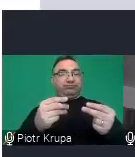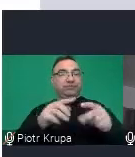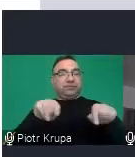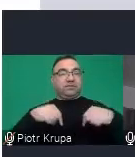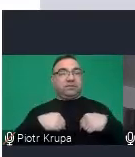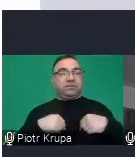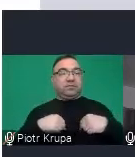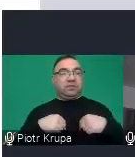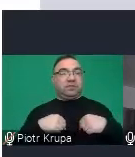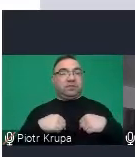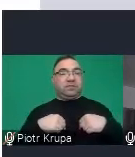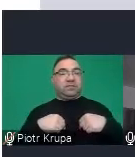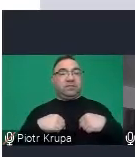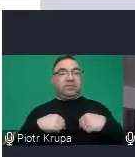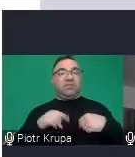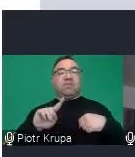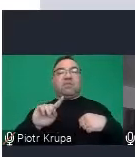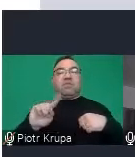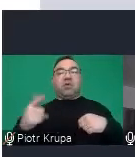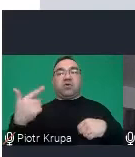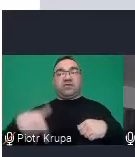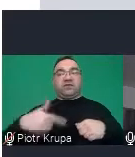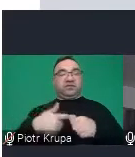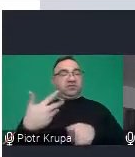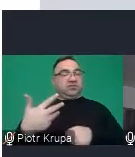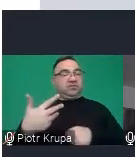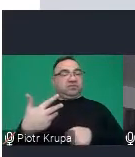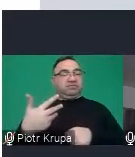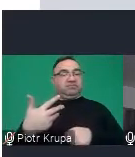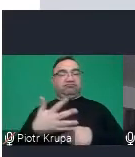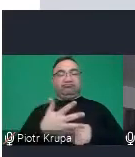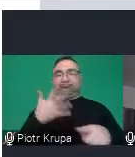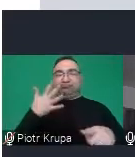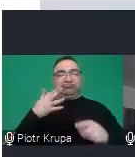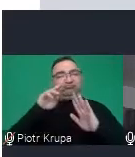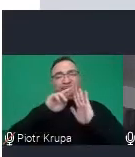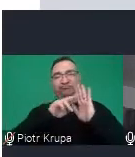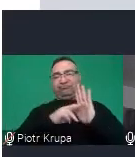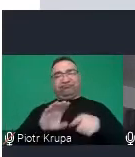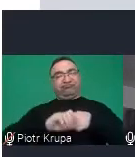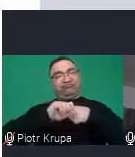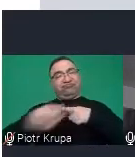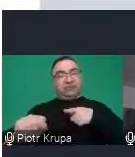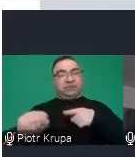po roku 2023 są one bardzo rygorystyczne, bardzo